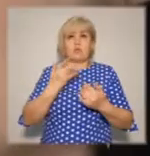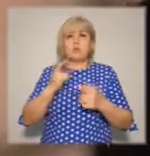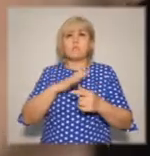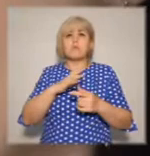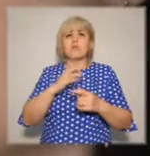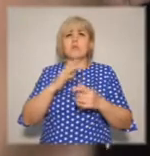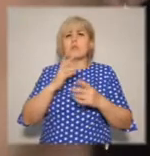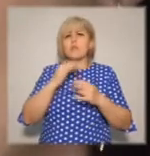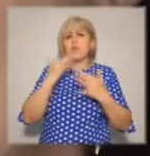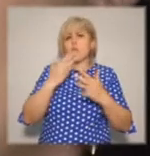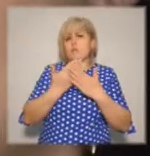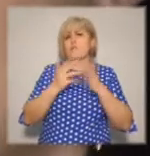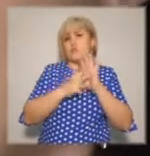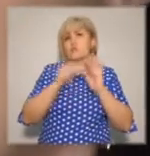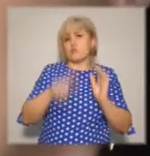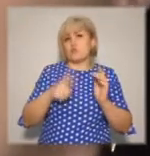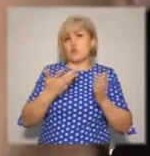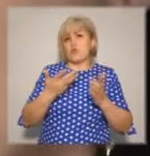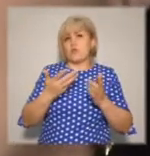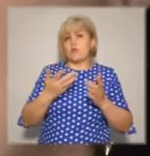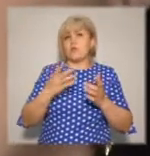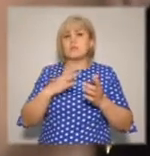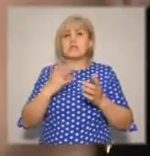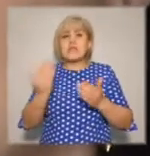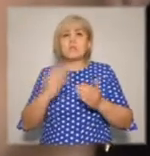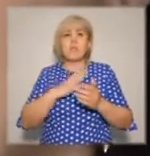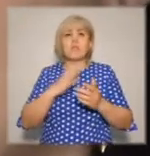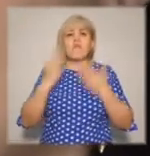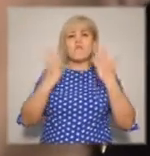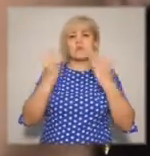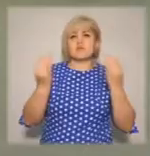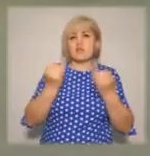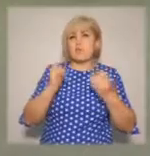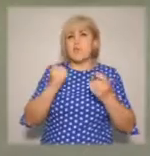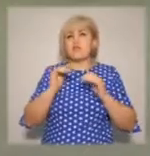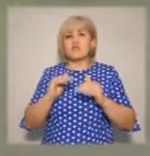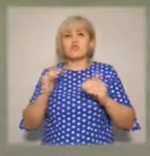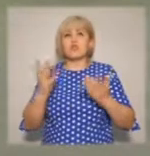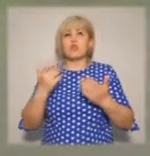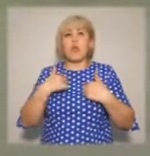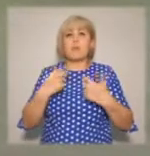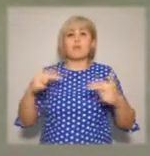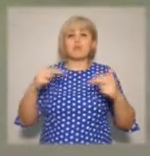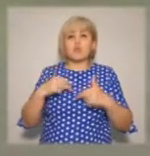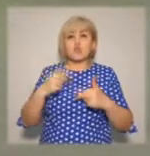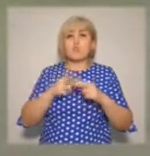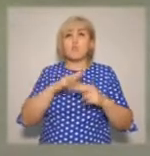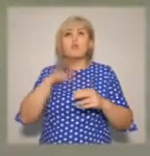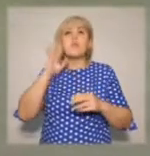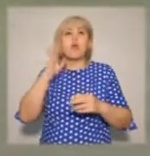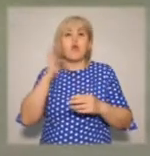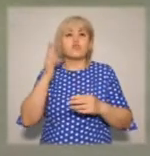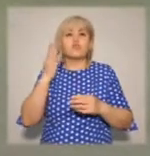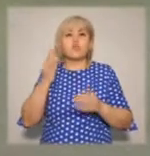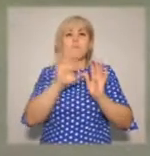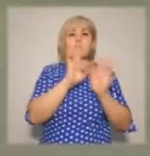Пока они совсем малыши, они дружат. Начинают расти в возрасте 11-12 лет, понимая, что кто-то